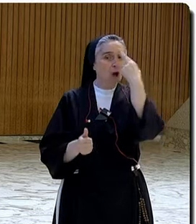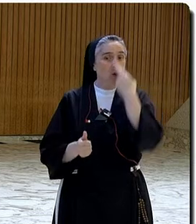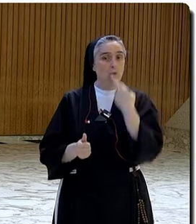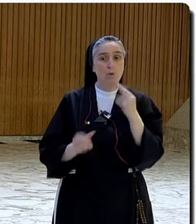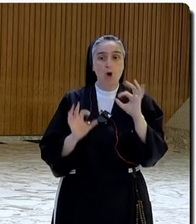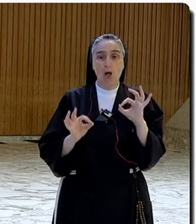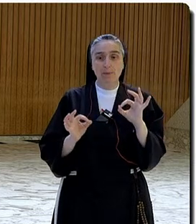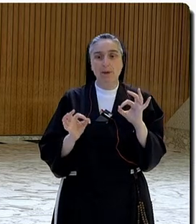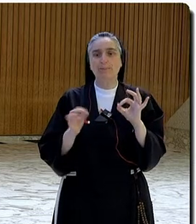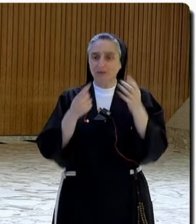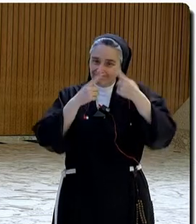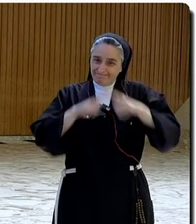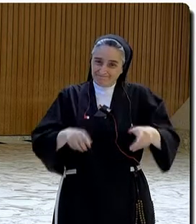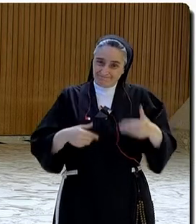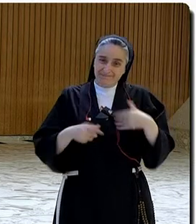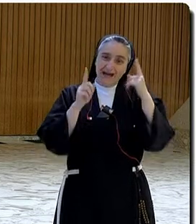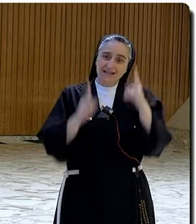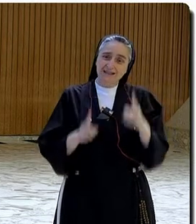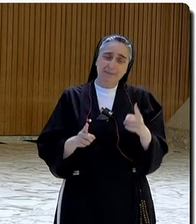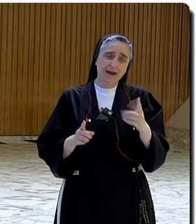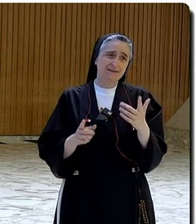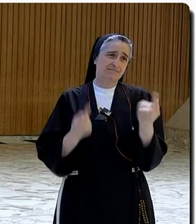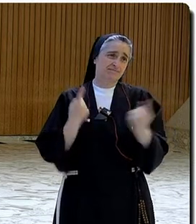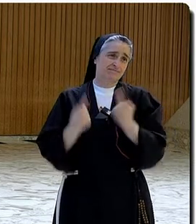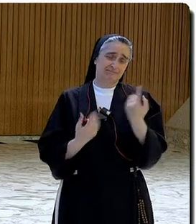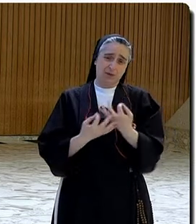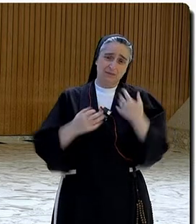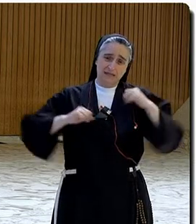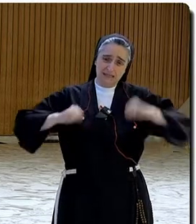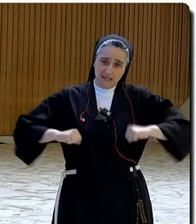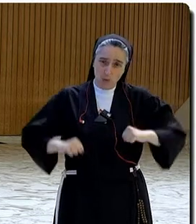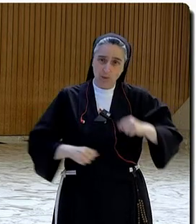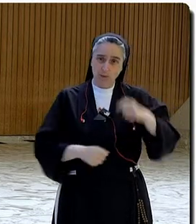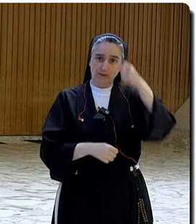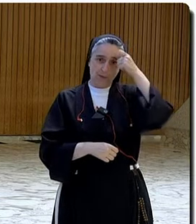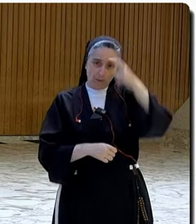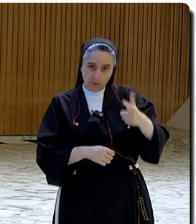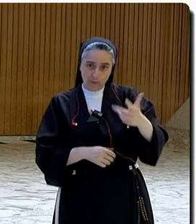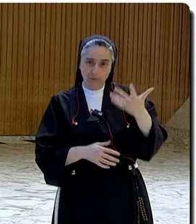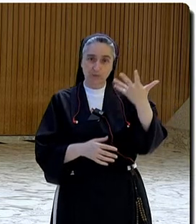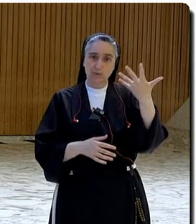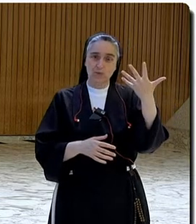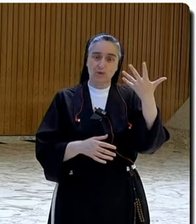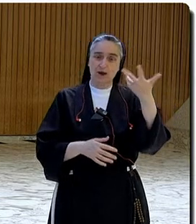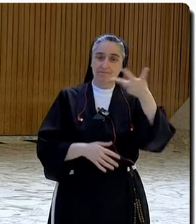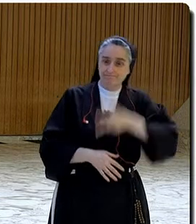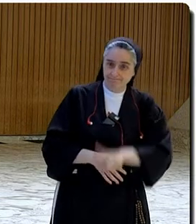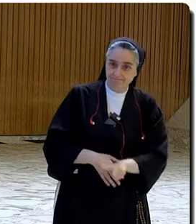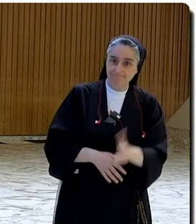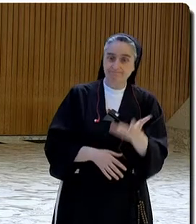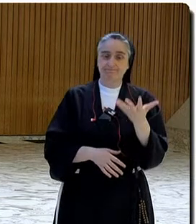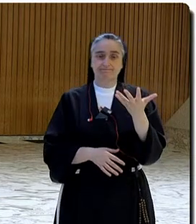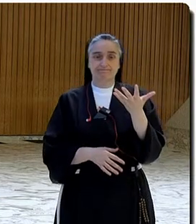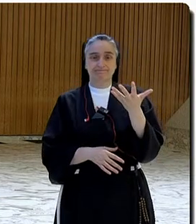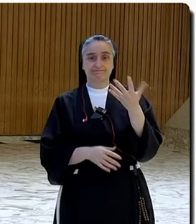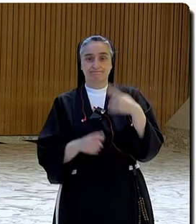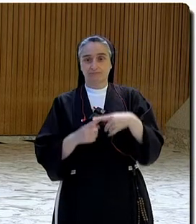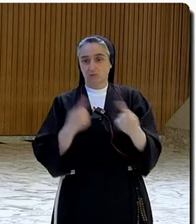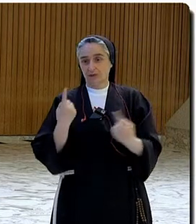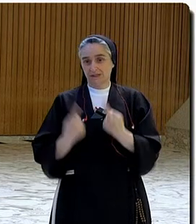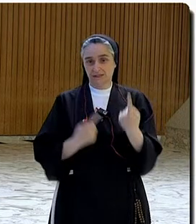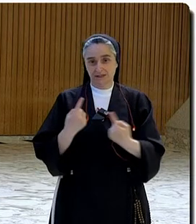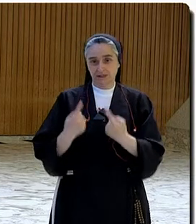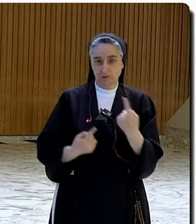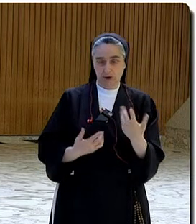ruoli diversi in base chiaramente alla loro cultura, all'estrazione sociale, ma anche alla situazione